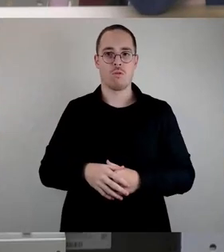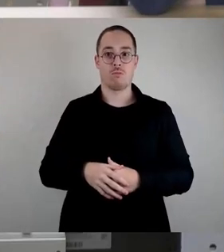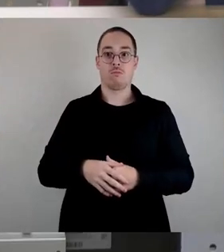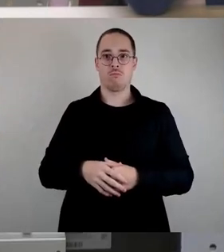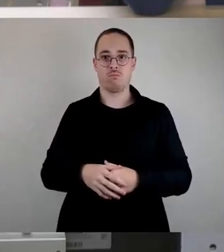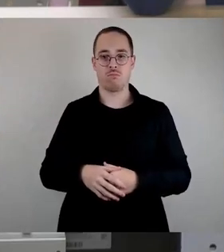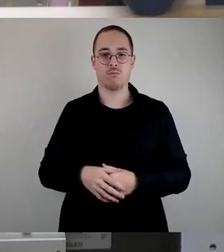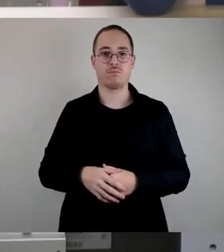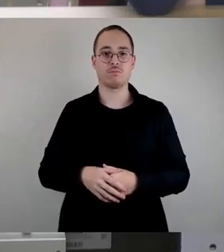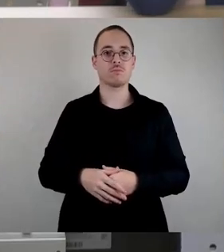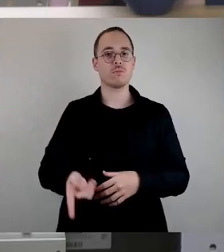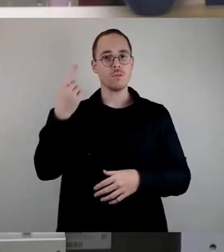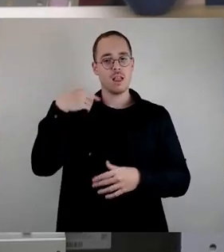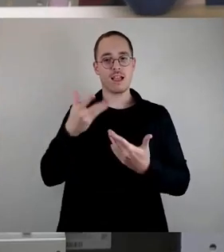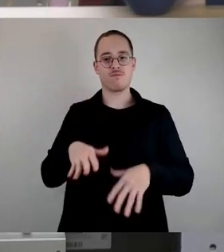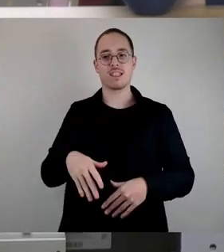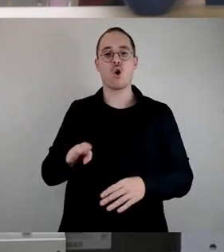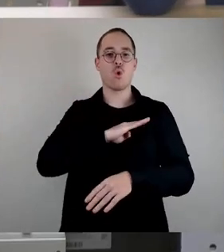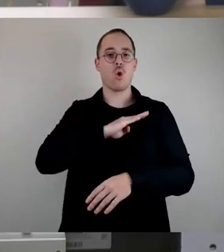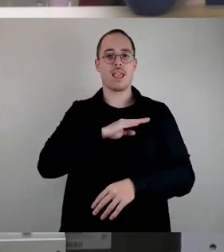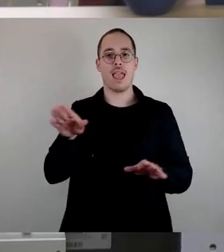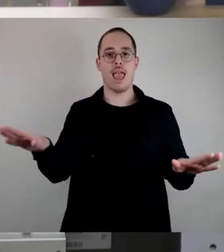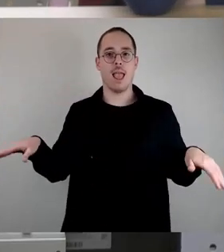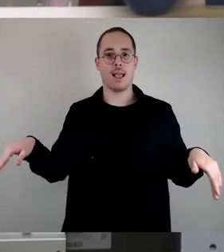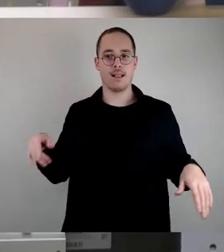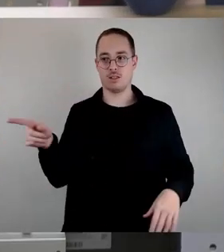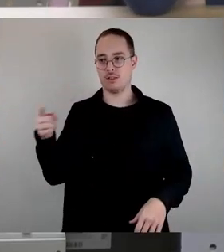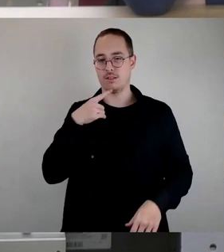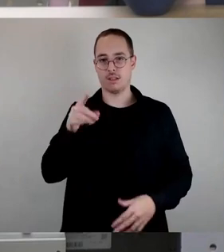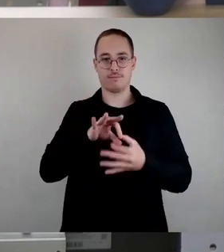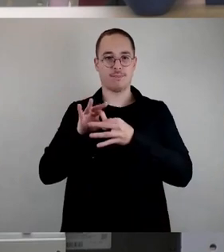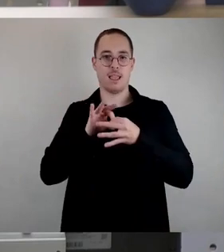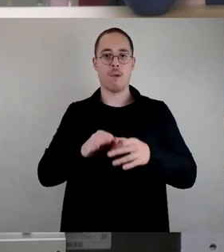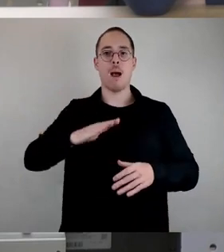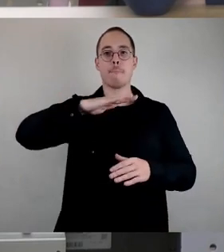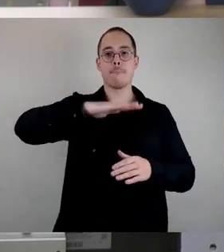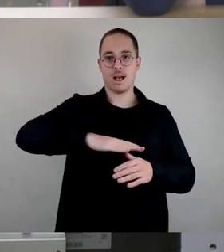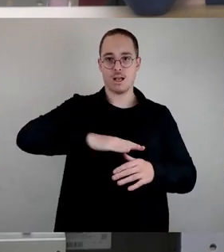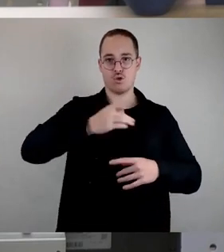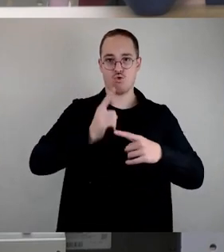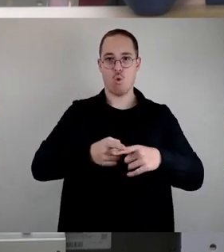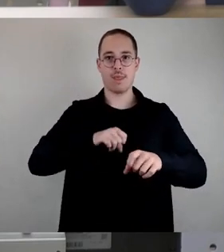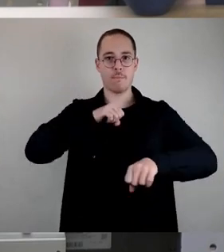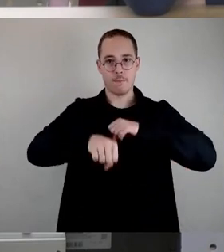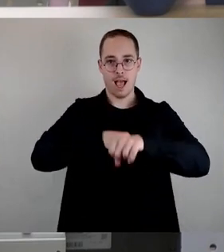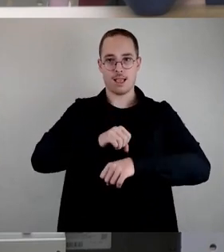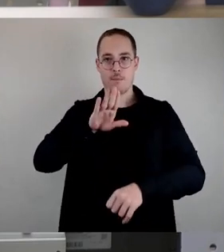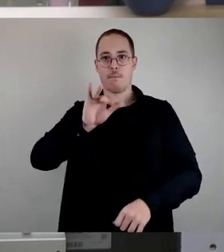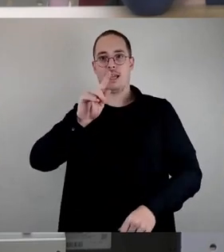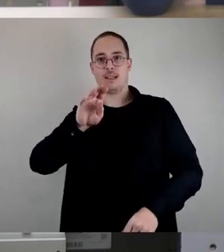angemahnt beim Thema Park und Bike, dass doch die Kosten, die der Bürgermeister Kühn jetzt für den Unterhalt